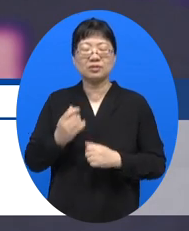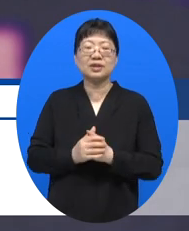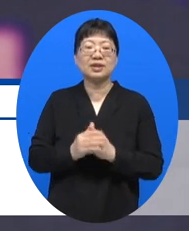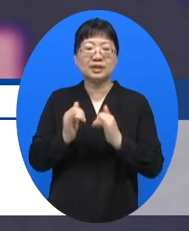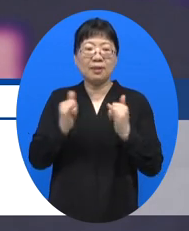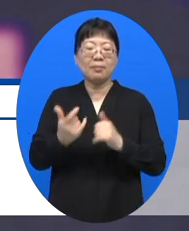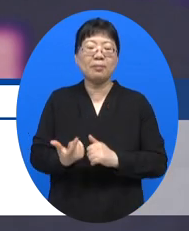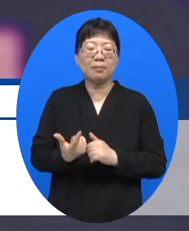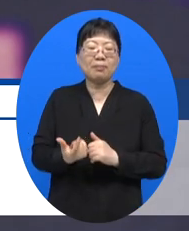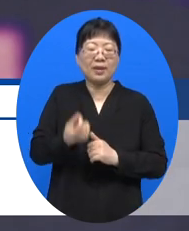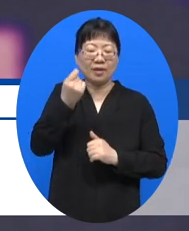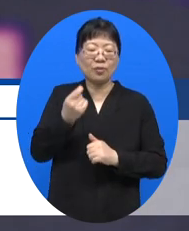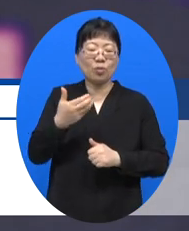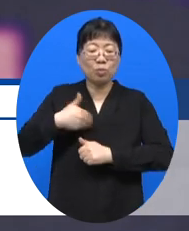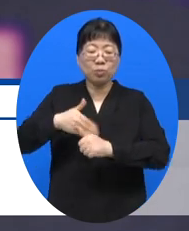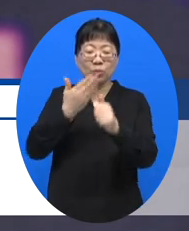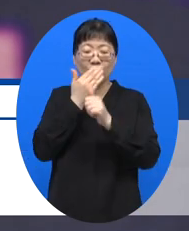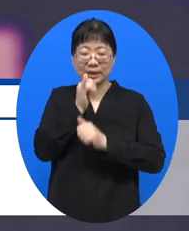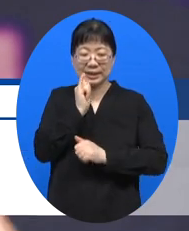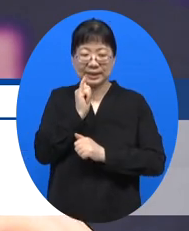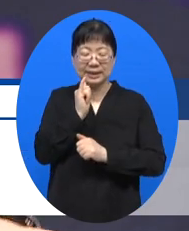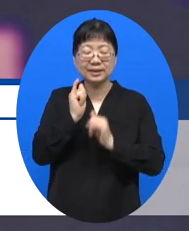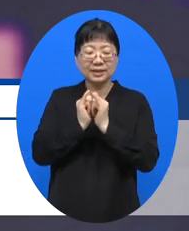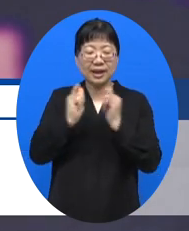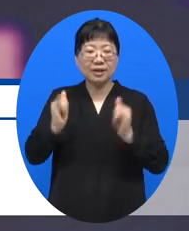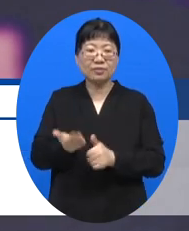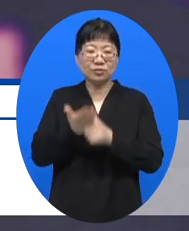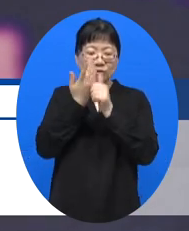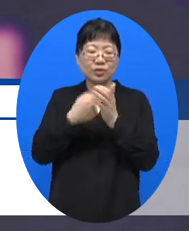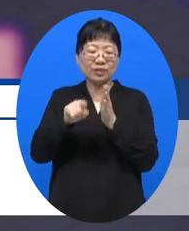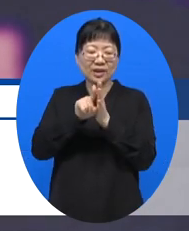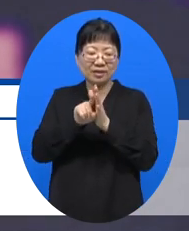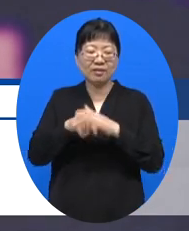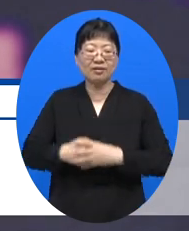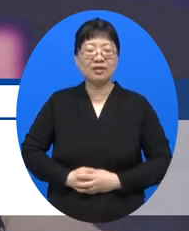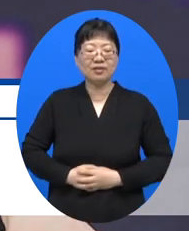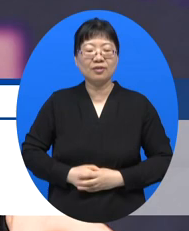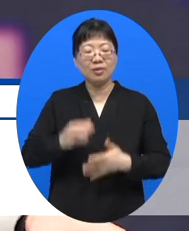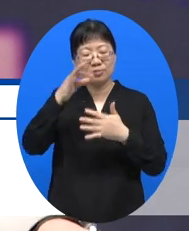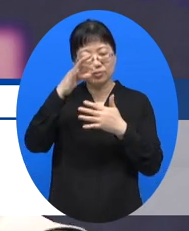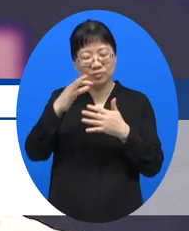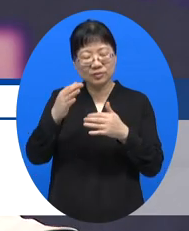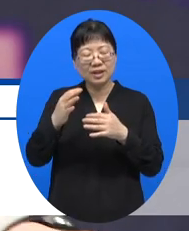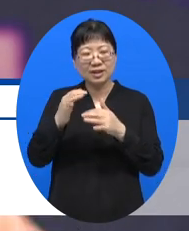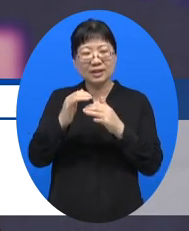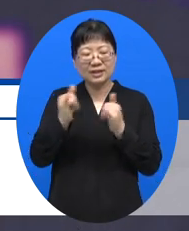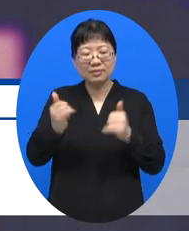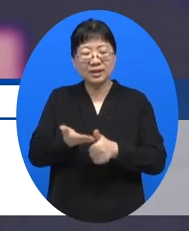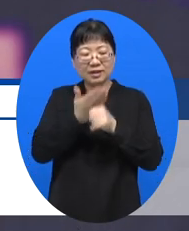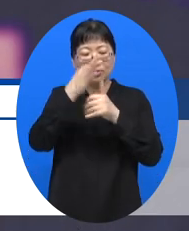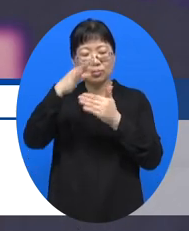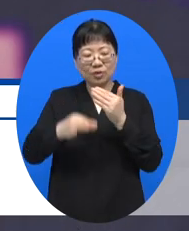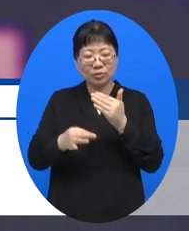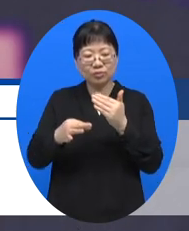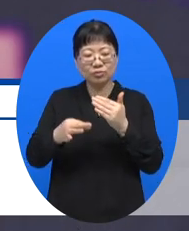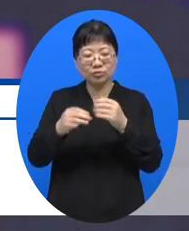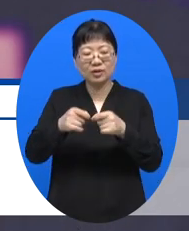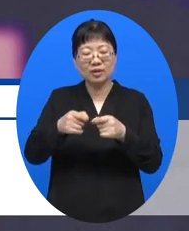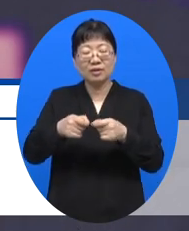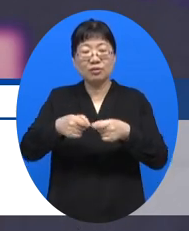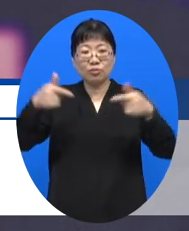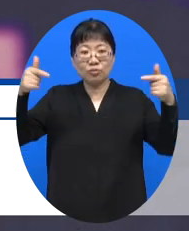원하는 실무 바로 투입할 수 있는 그러한 인재들을 개발하기 위해서 인재 양성 프로그램을